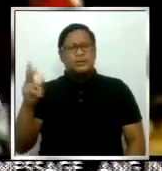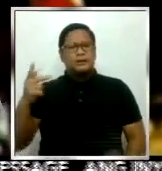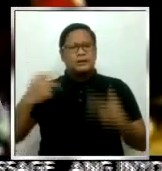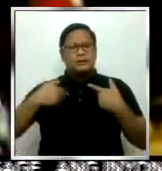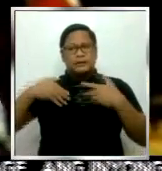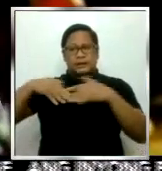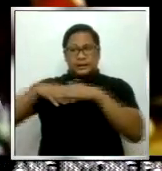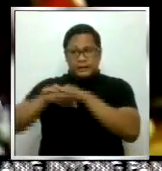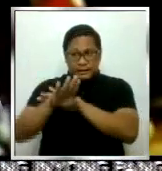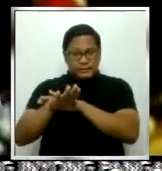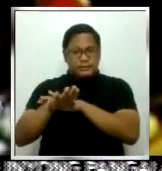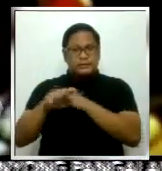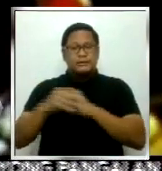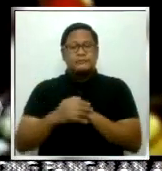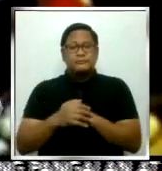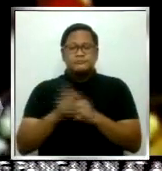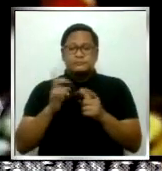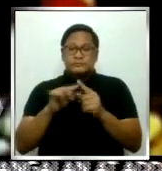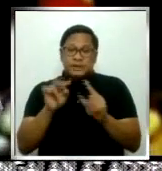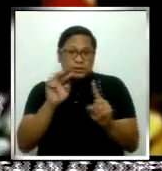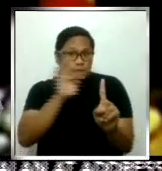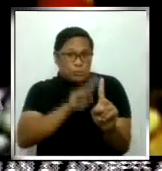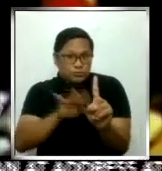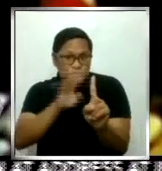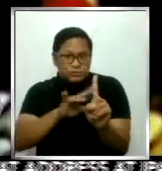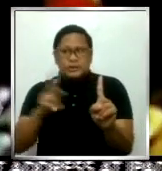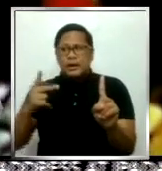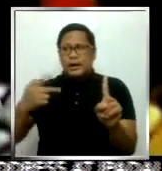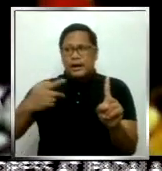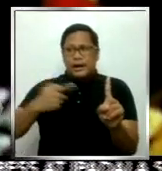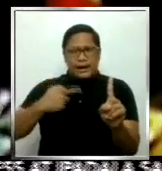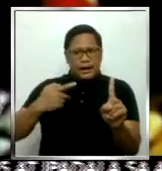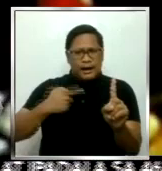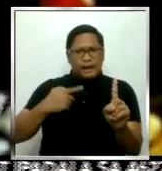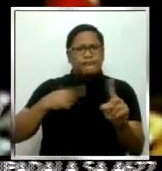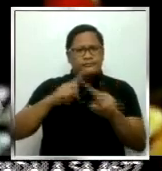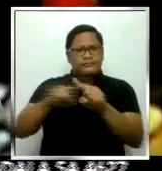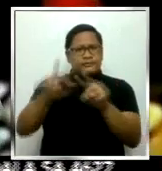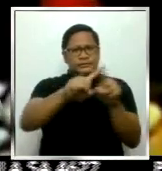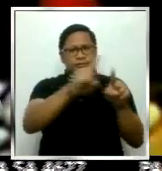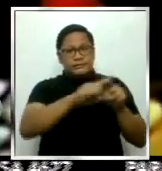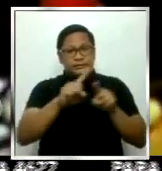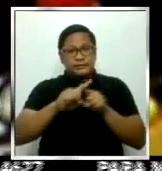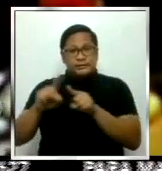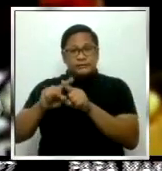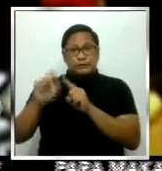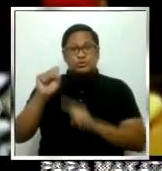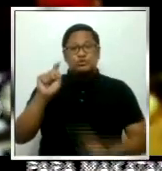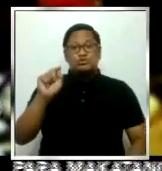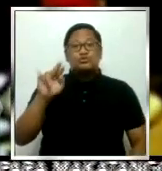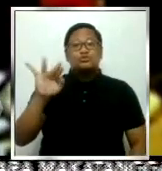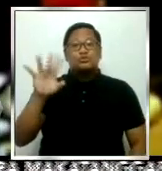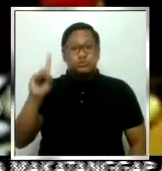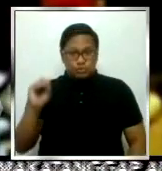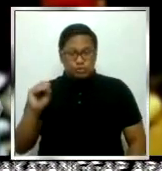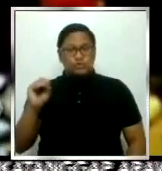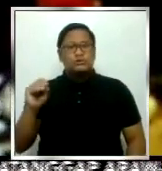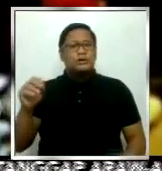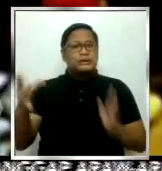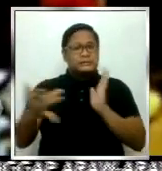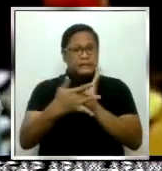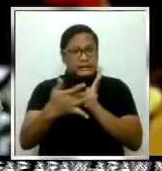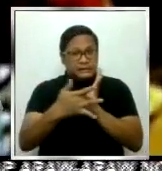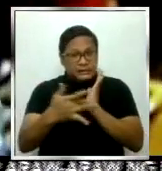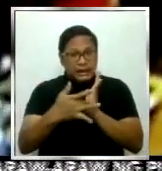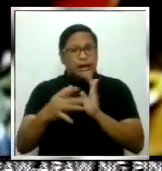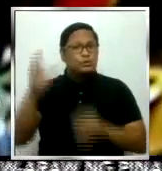Bilibid at doon nakita ang kubol na may studio na kumpleto sa production equipment, mga computer at telebisyon.